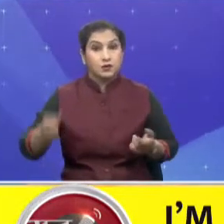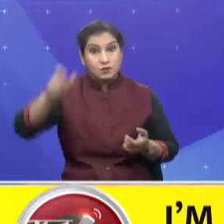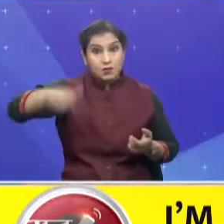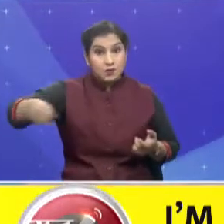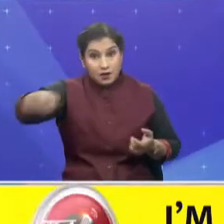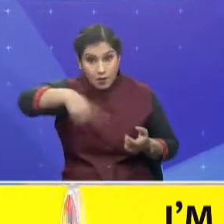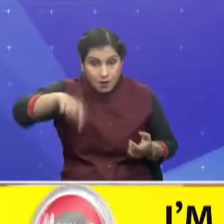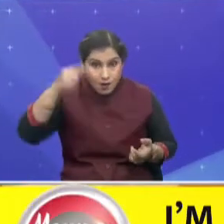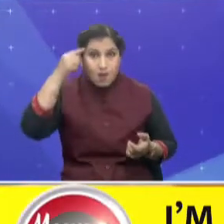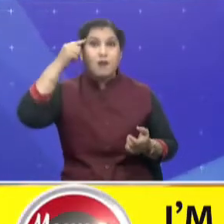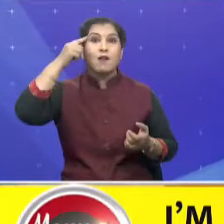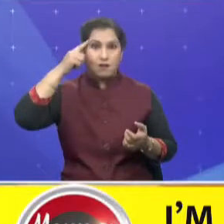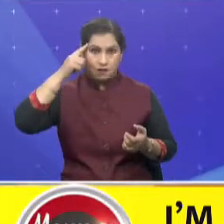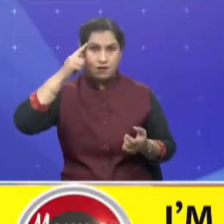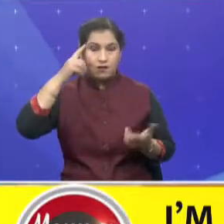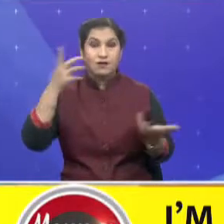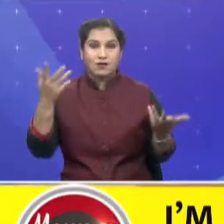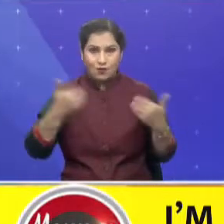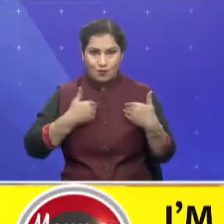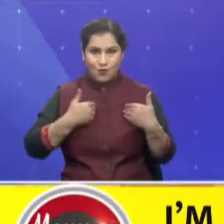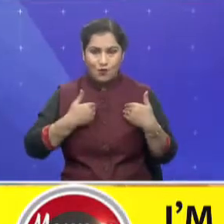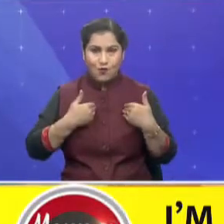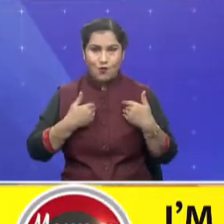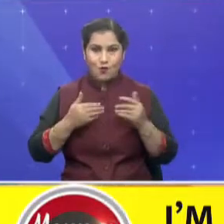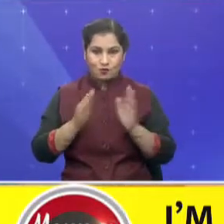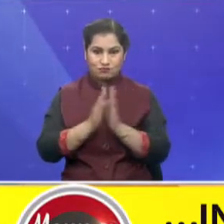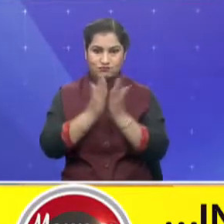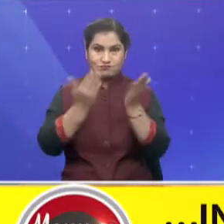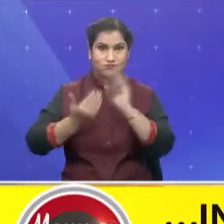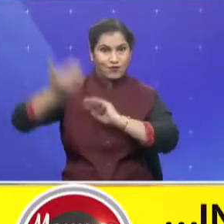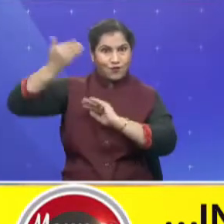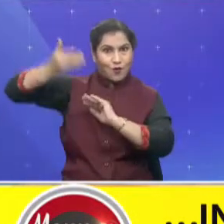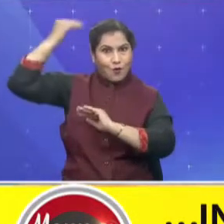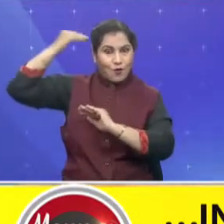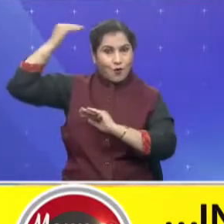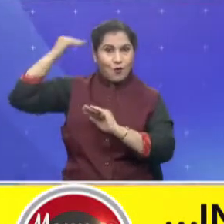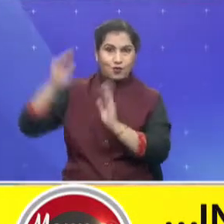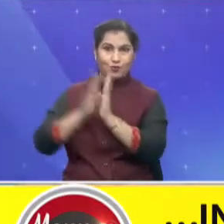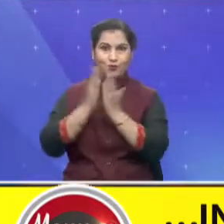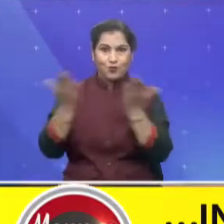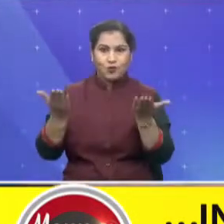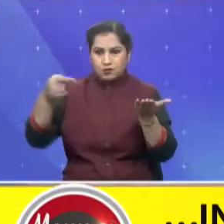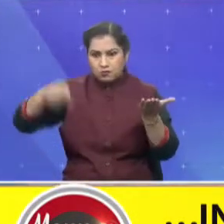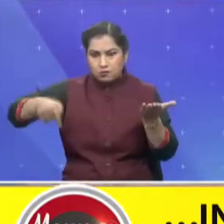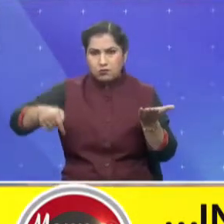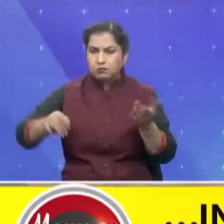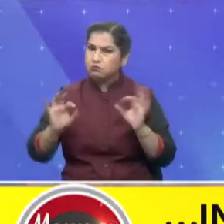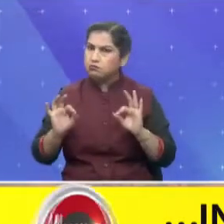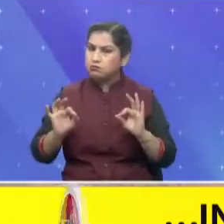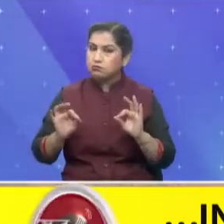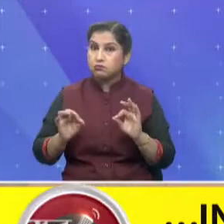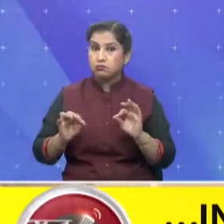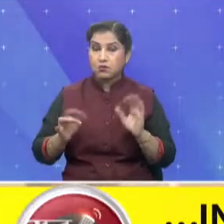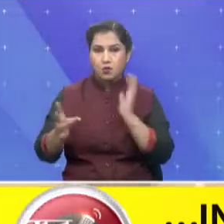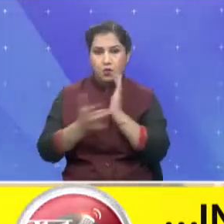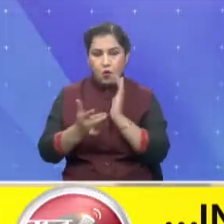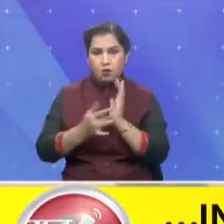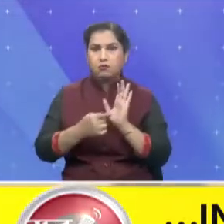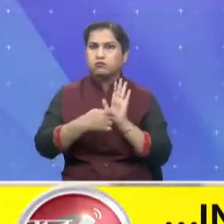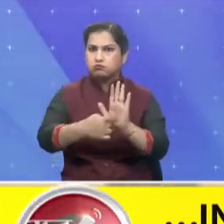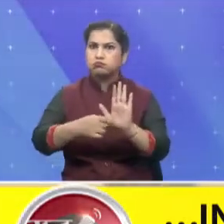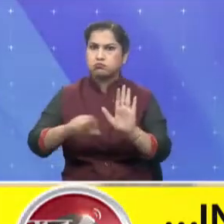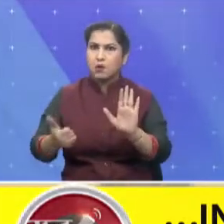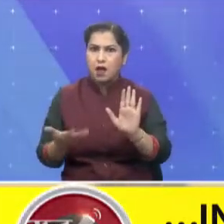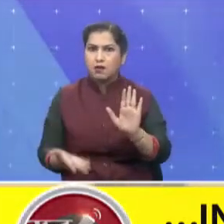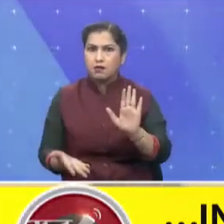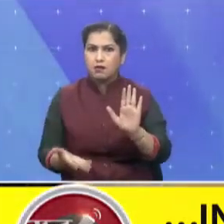को पता चले कि हमारी परंपरा के विभिन्न पहलुओं को किस प्रकार मॉडर्न तरीके से प्रस्तुत किया